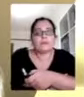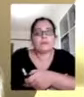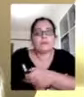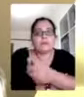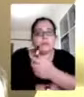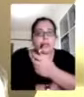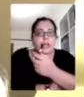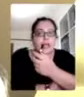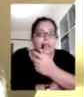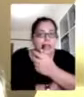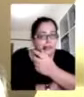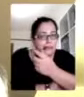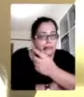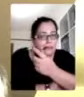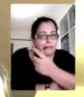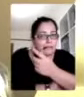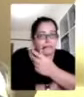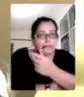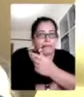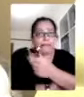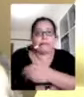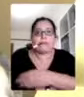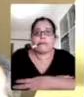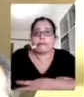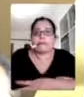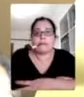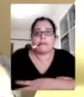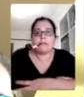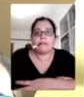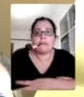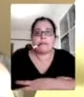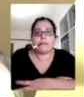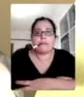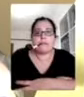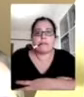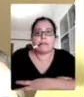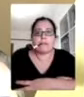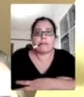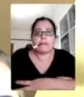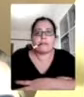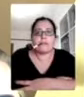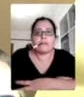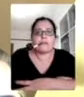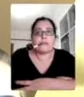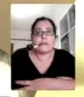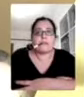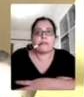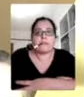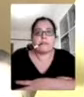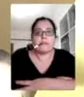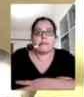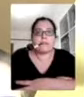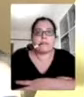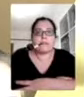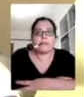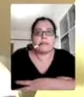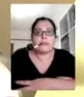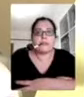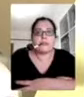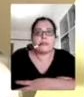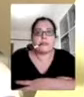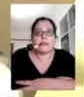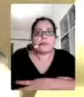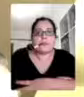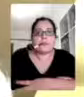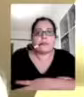sebep olur. Onun haricinde indirekt ben viski kullananları gördüm sıvı olarak. Çok elma